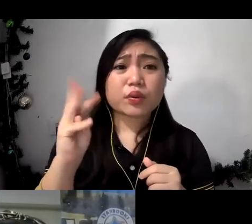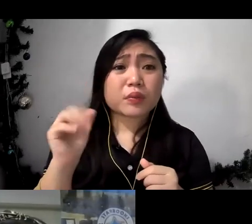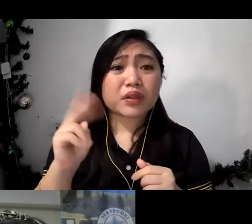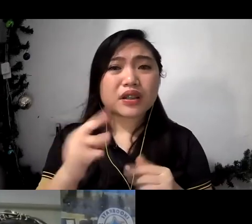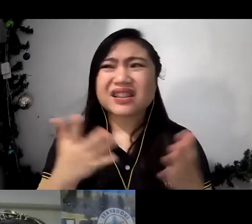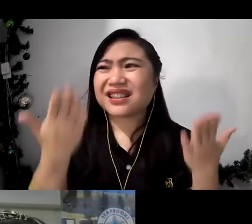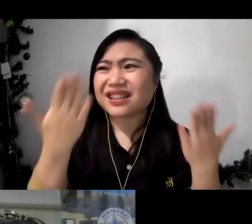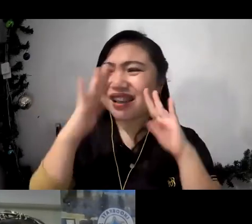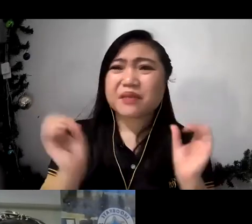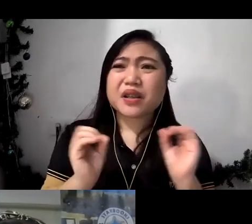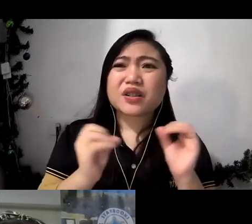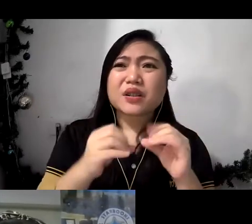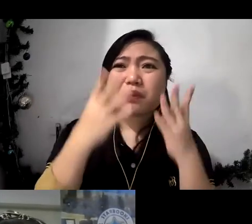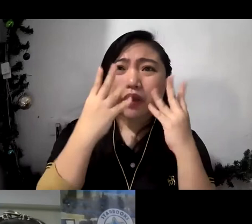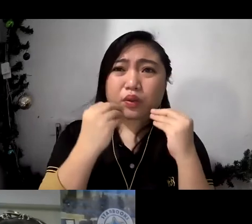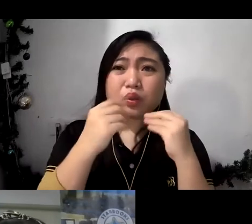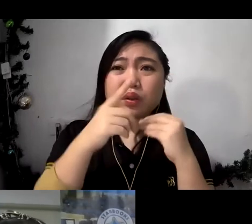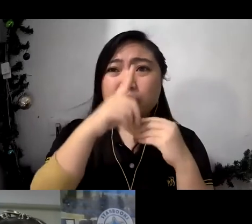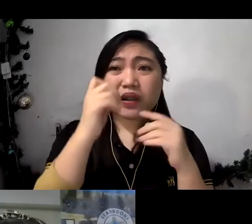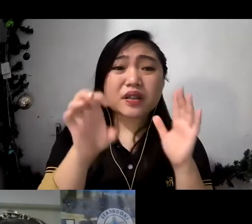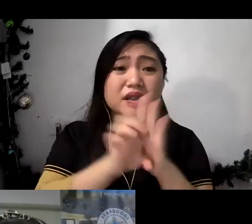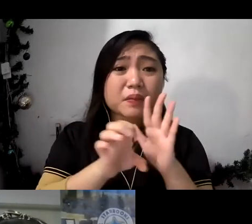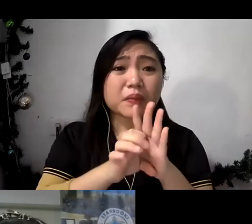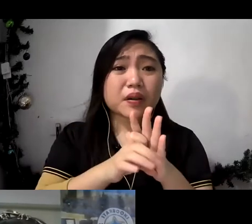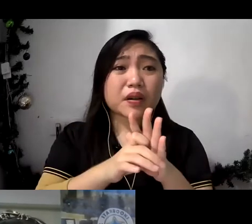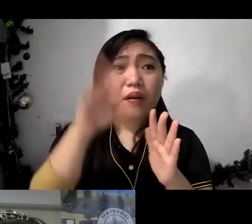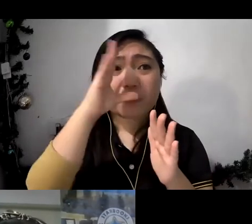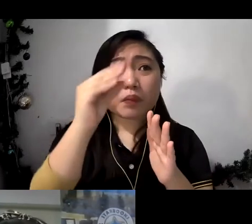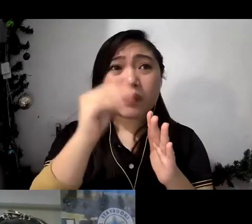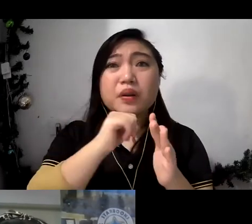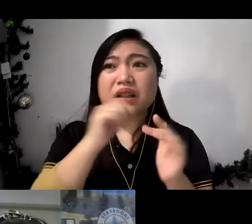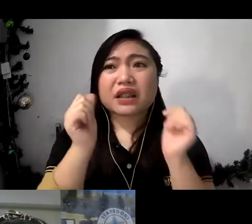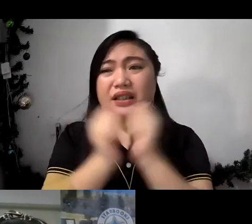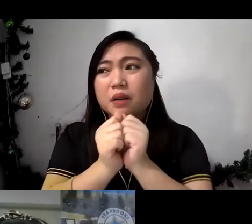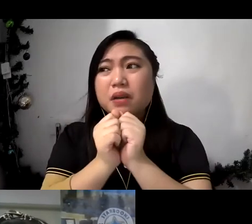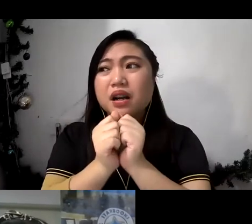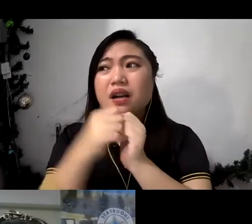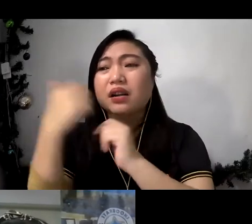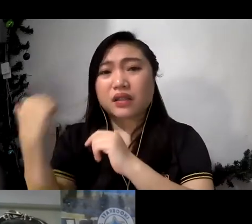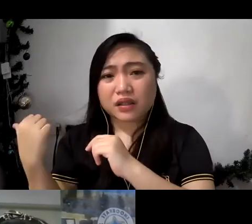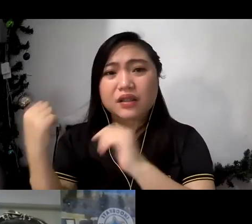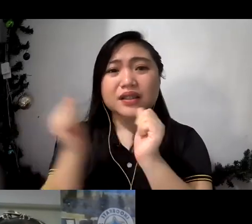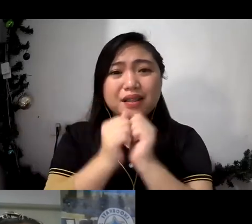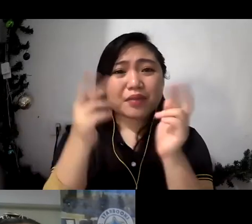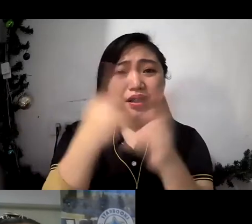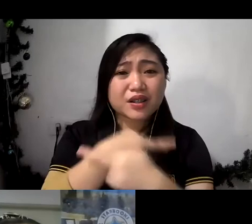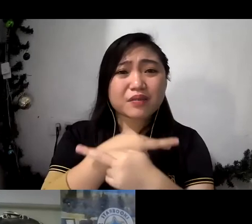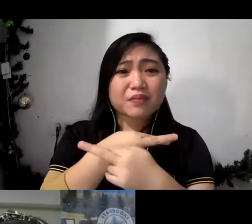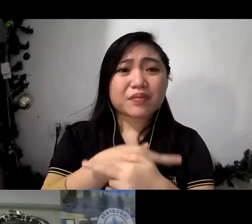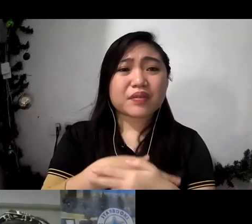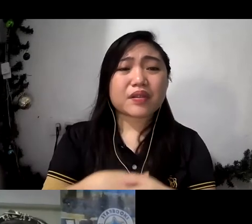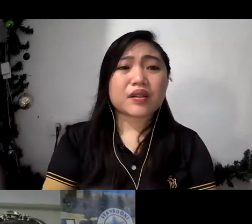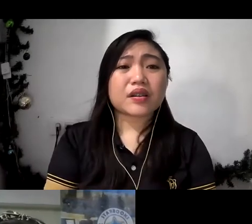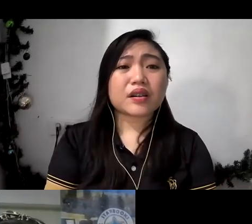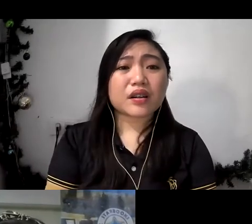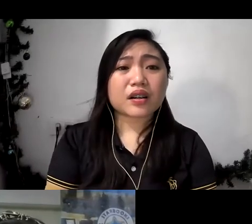matutulog, no? Kasi nga, hindi komportable, for example, yung ibang lalaki, nakasama siya sa kwarto, at hindi rin komportable rin yung ibang babae. And then I told,